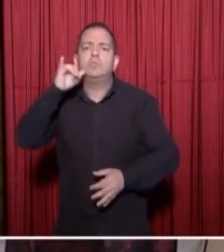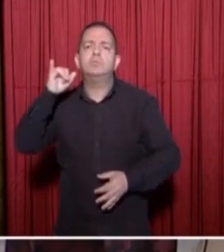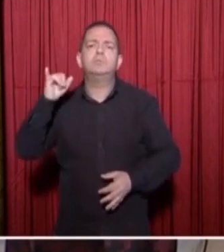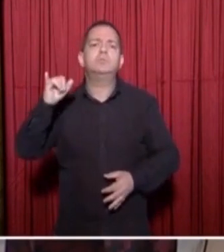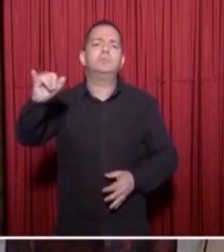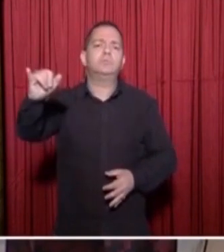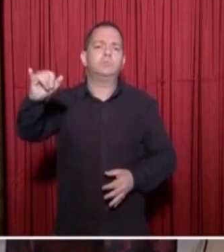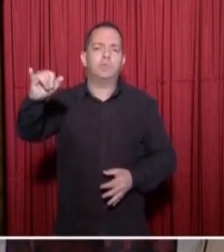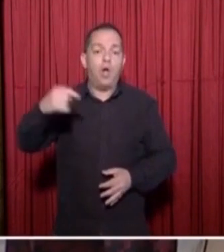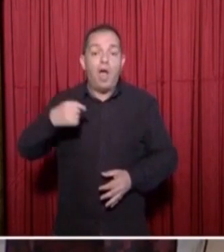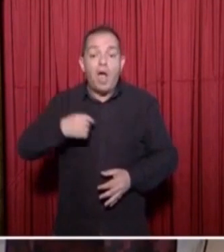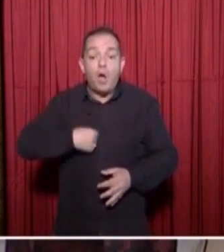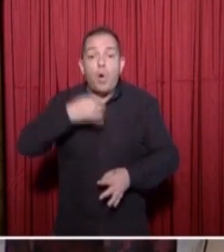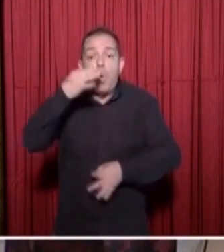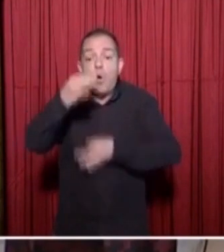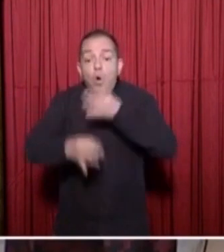Αούν εγώ λαλώ,